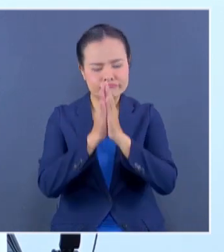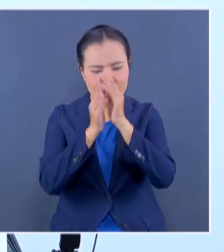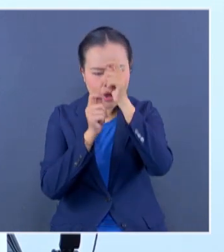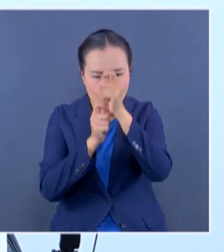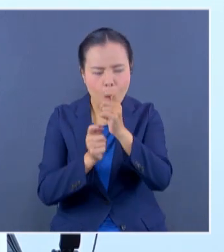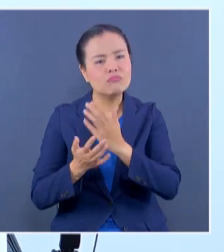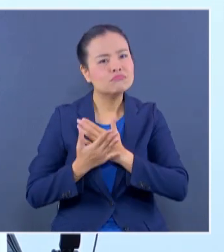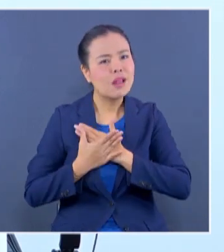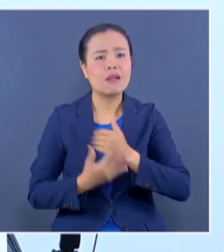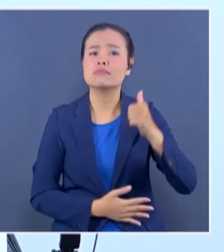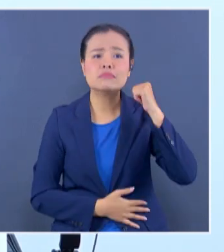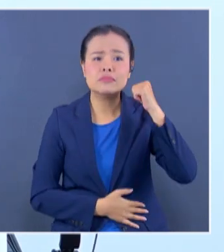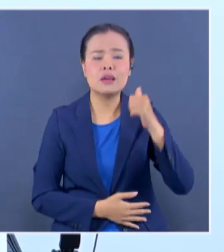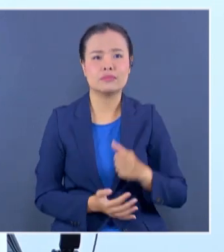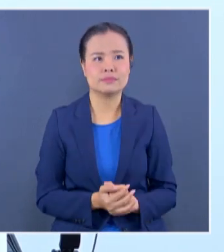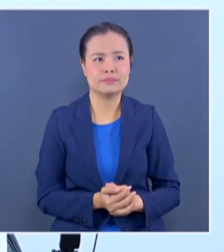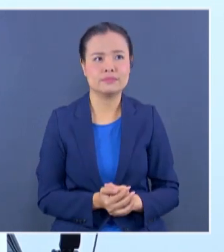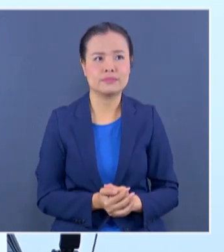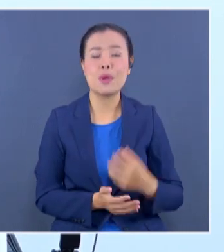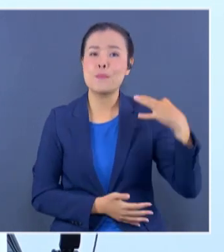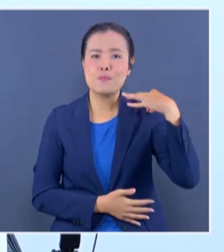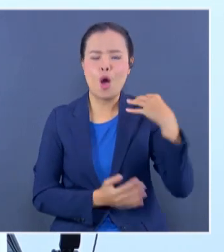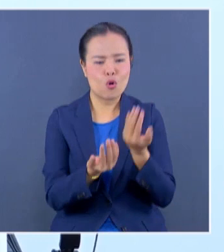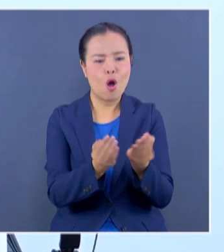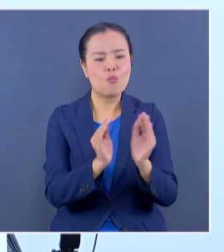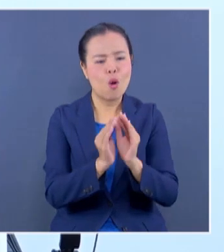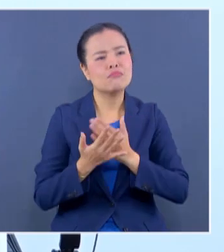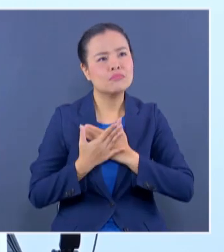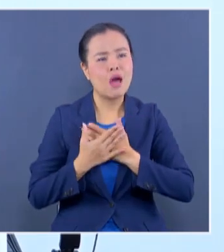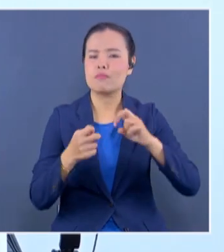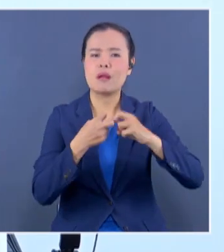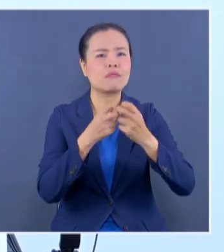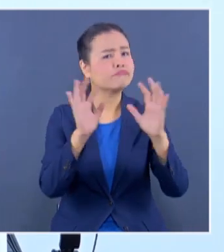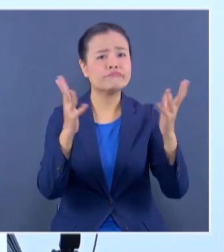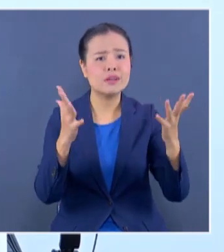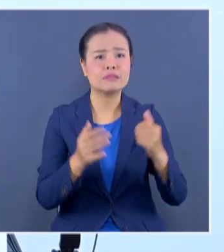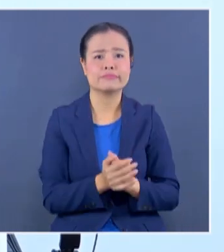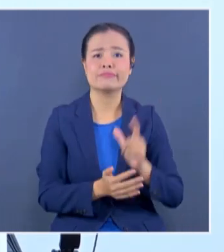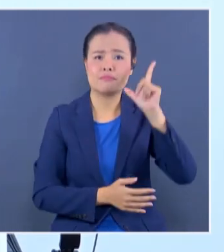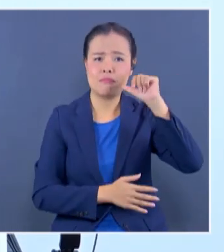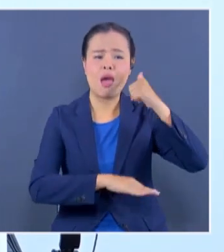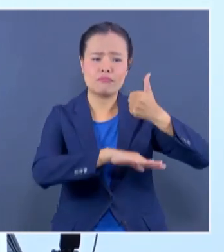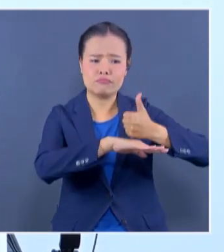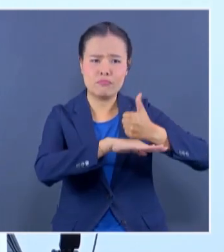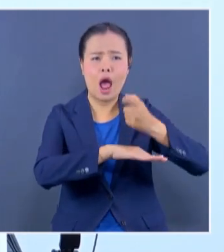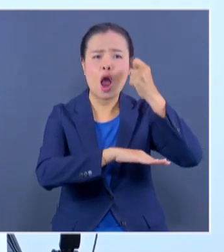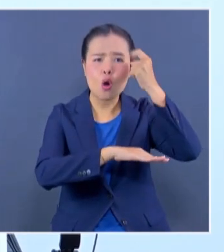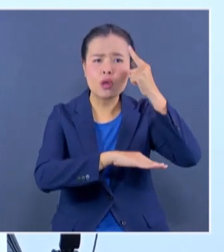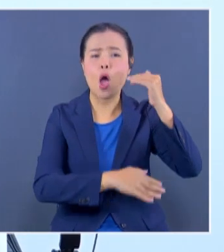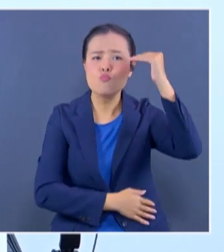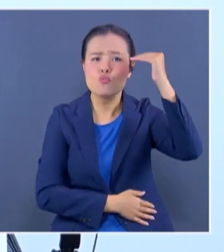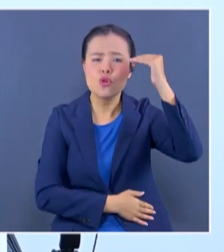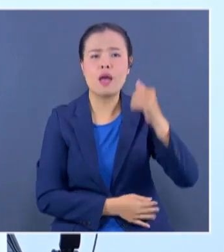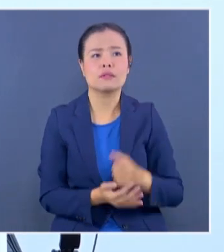ยังรู้สึกว่าไม่ชินไม่ใช่แล้วก็ยังเป็นครอบครัวที่อบอุ่นอ่ะมันไม่ได้มีอะไรจริงๆคิดว่าแม่ปุ้ยเขาเป็นผู้ใหญ่พอที่เขาจะรู้ว่าแบบอะ